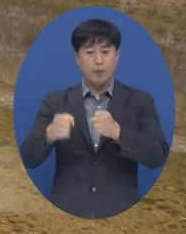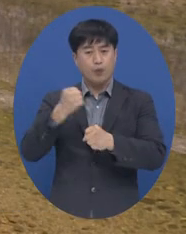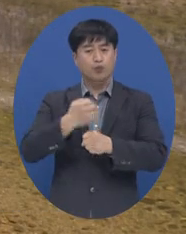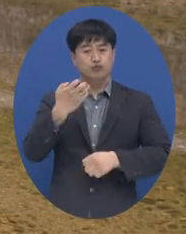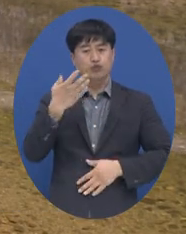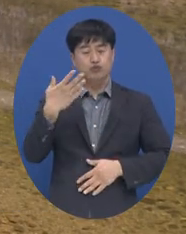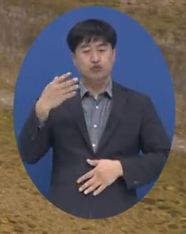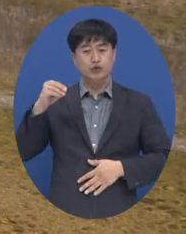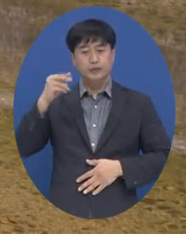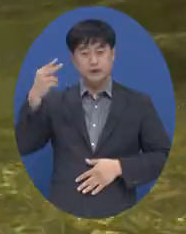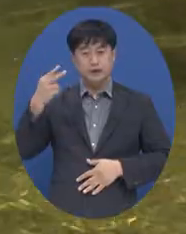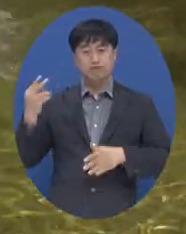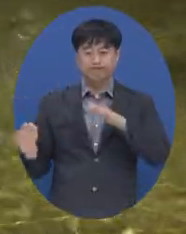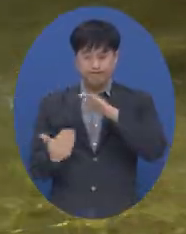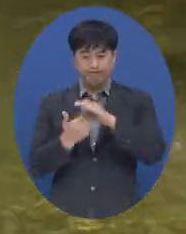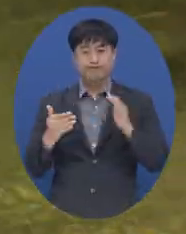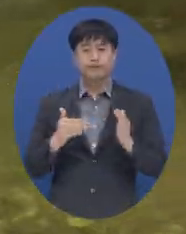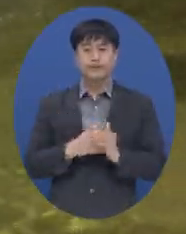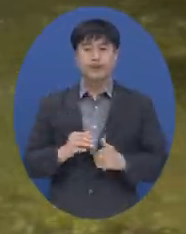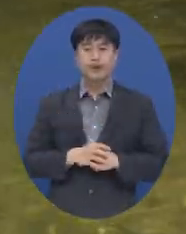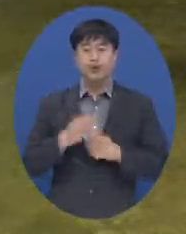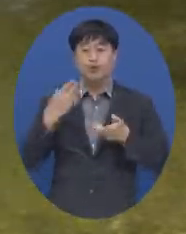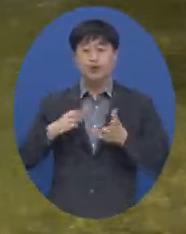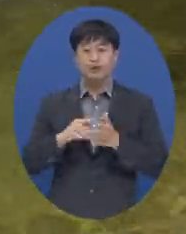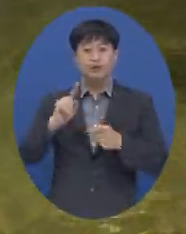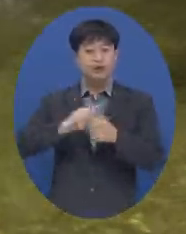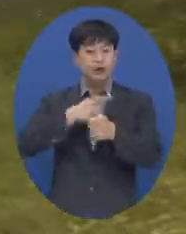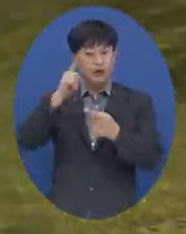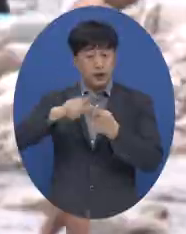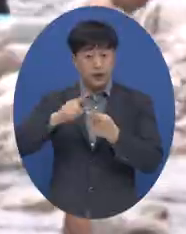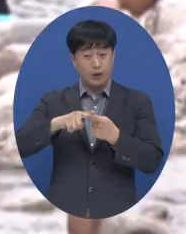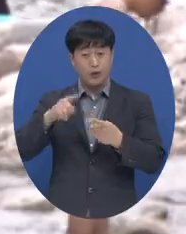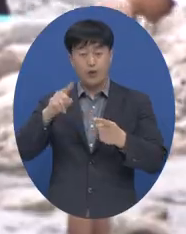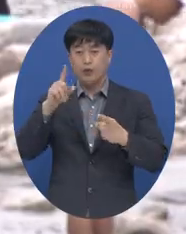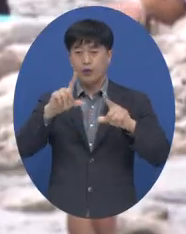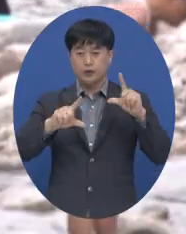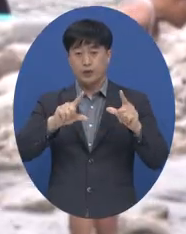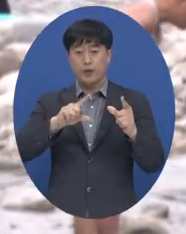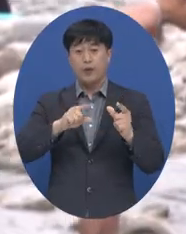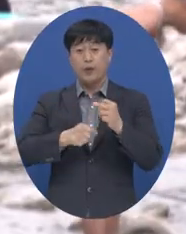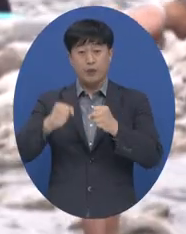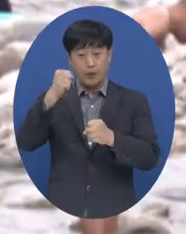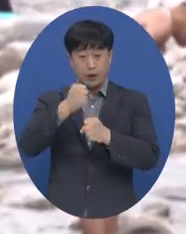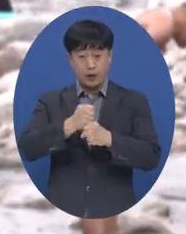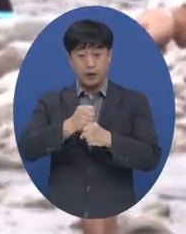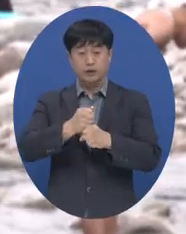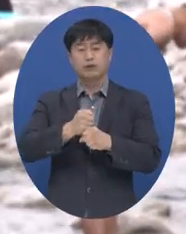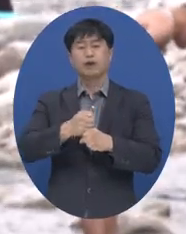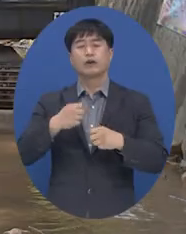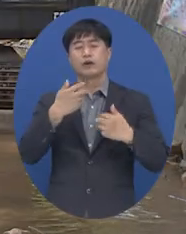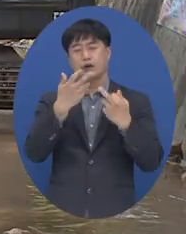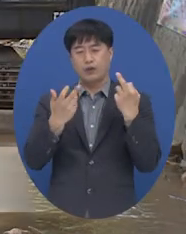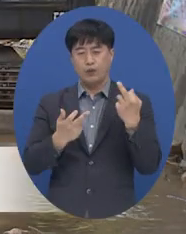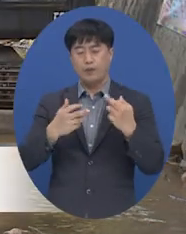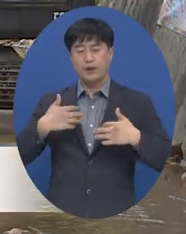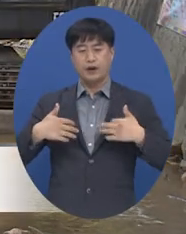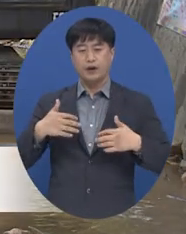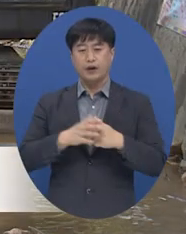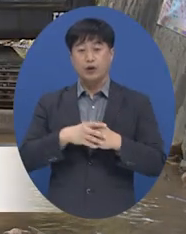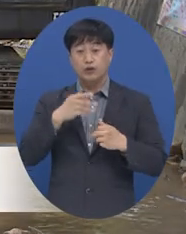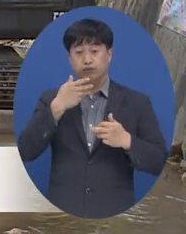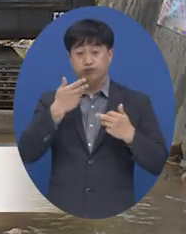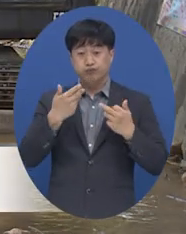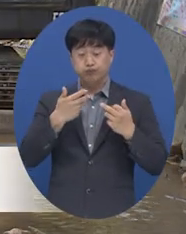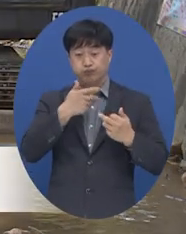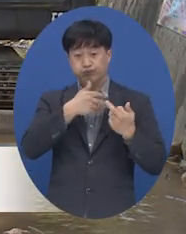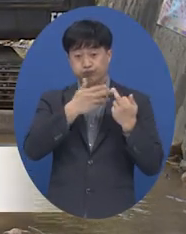99.2%를 달성했습니다. 도민들은 자연 그대로의 모습을 찾은 계곡을 크게 반겼습니다. 물의 흐름을